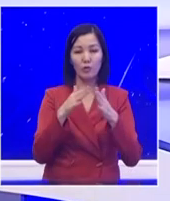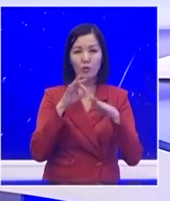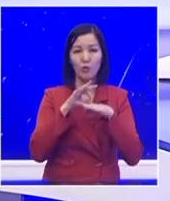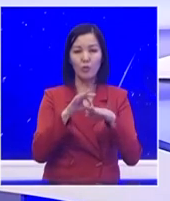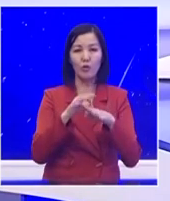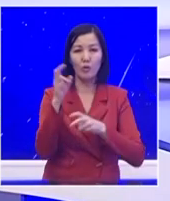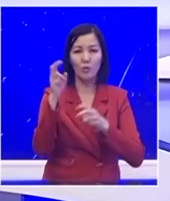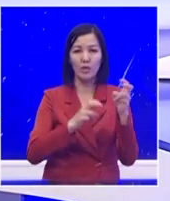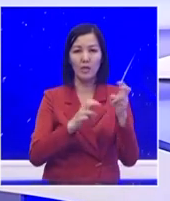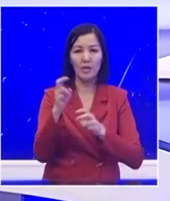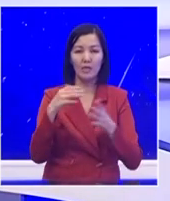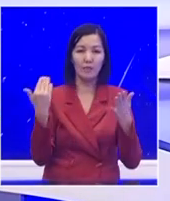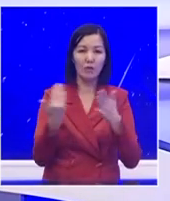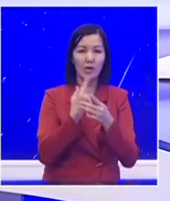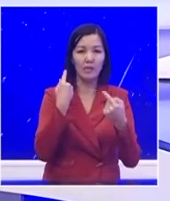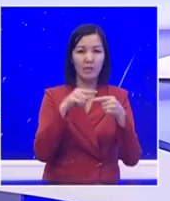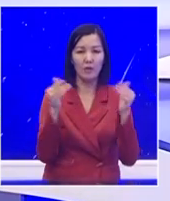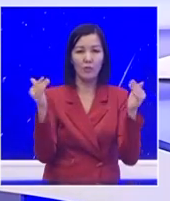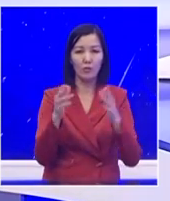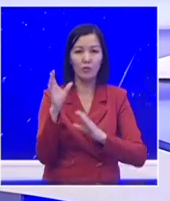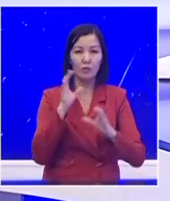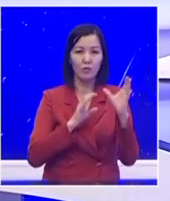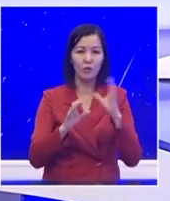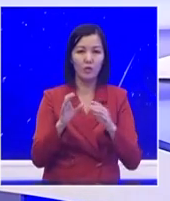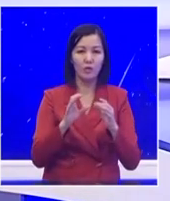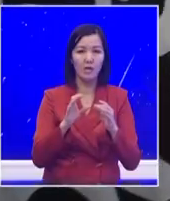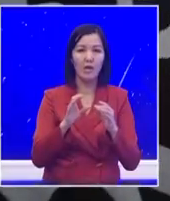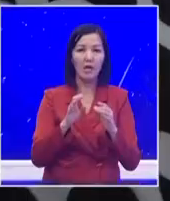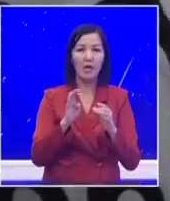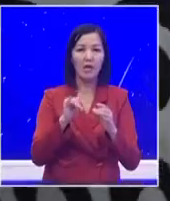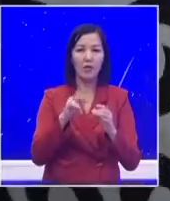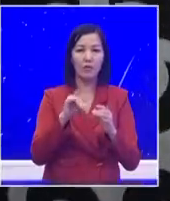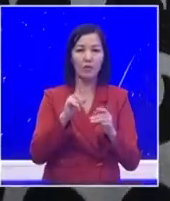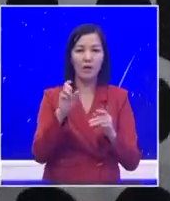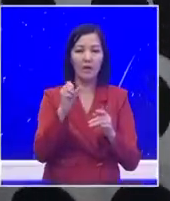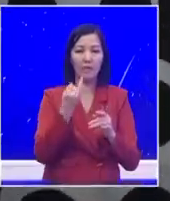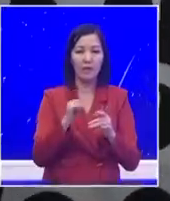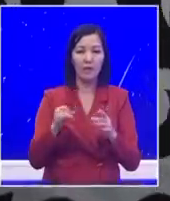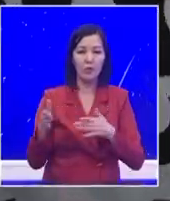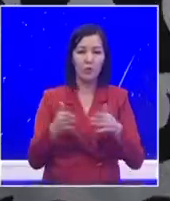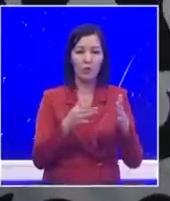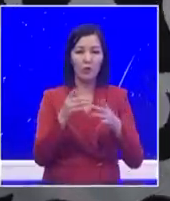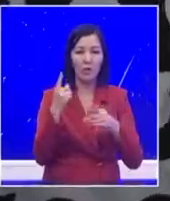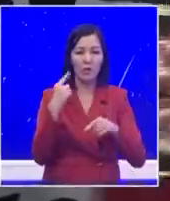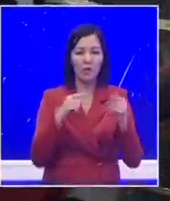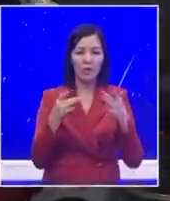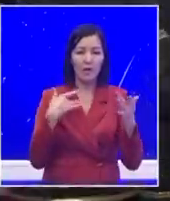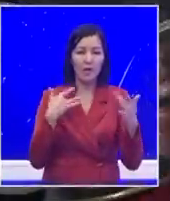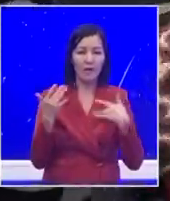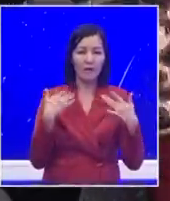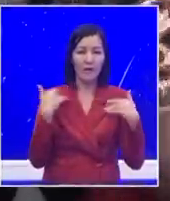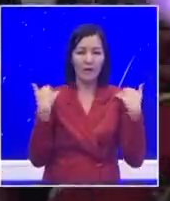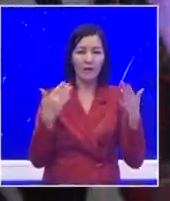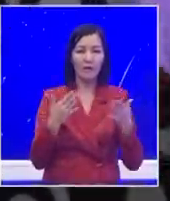Өнеркәсіптік индустрия және жаңа технологиялар колледжінің студенттері Мұхтар Әуезовтің Абай жолы романынан үзіндіні сахналады. Олар Абай мен